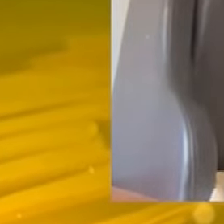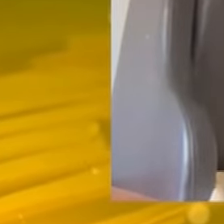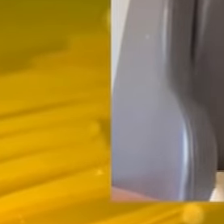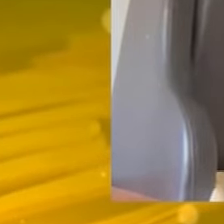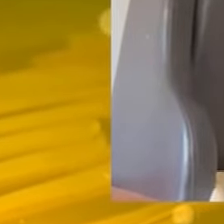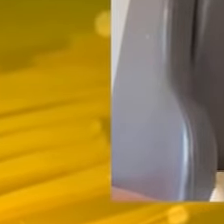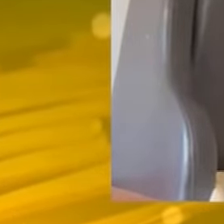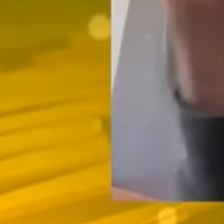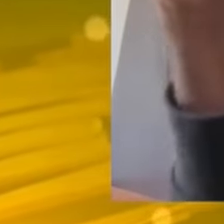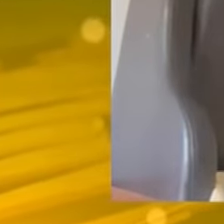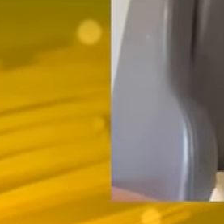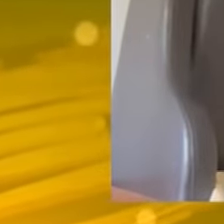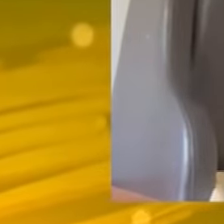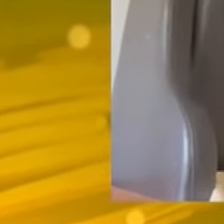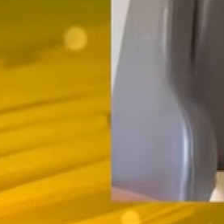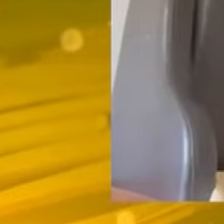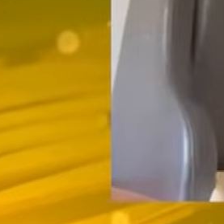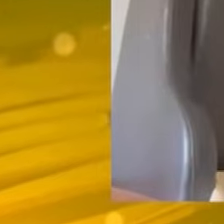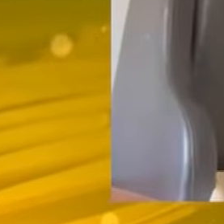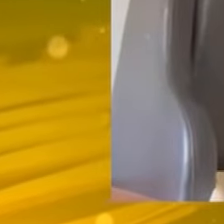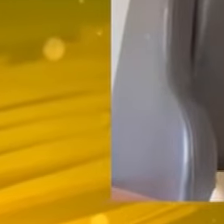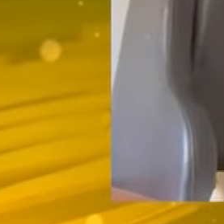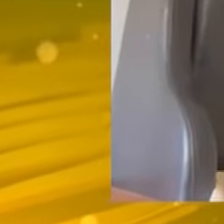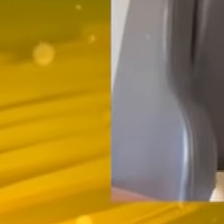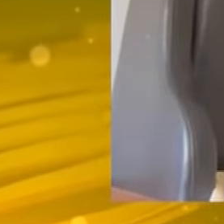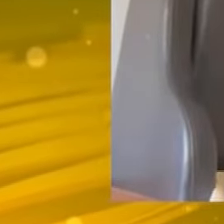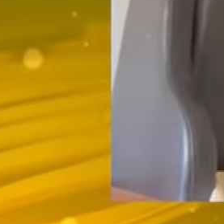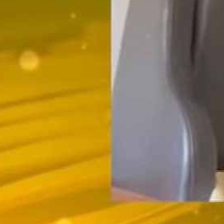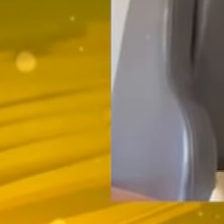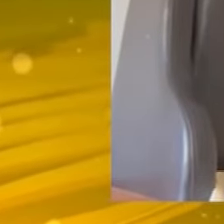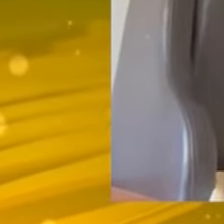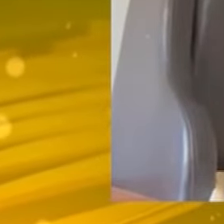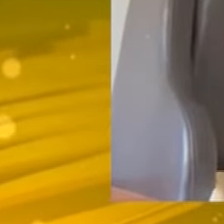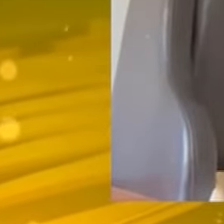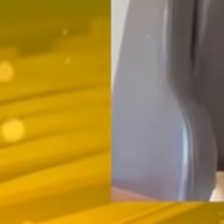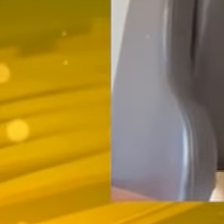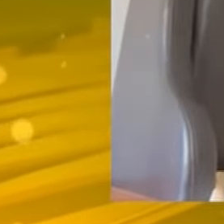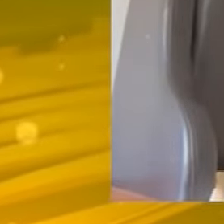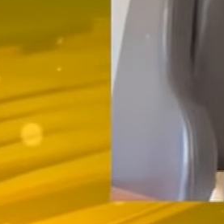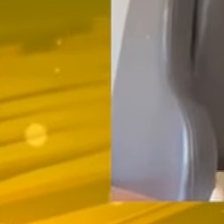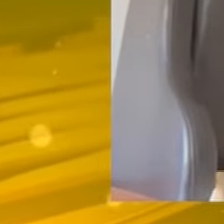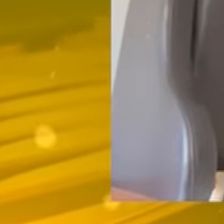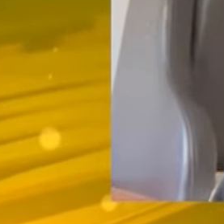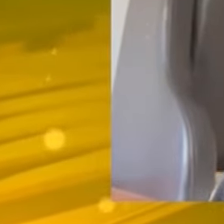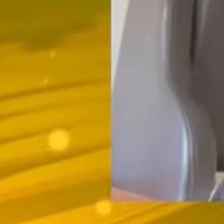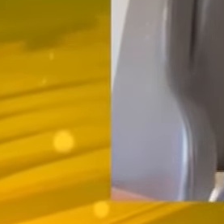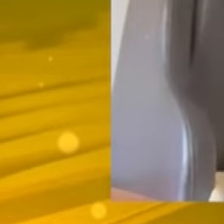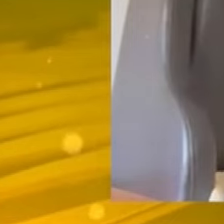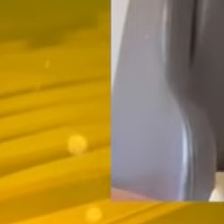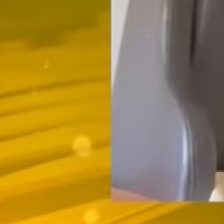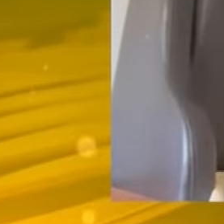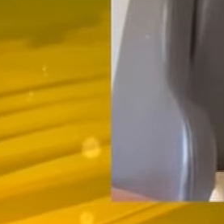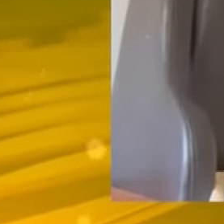ترتفع الفروقات بيننا، فنخالط بعض الإخوة من الصم الذين هم على غير الإسلام من